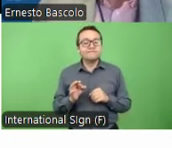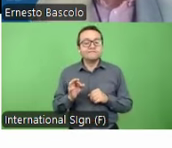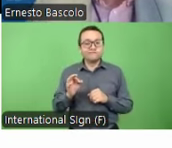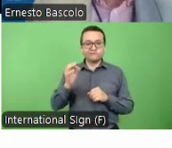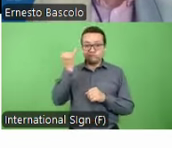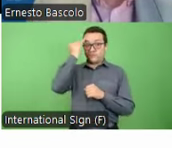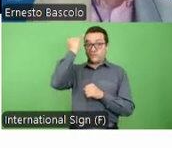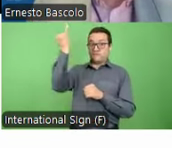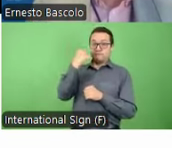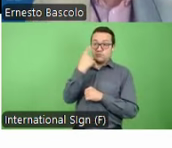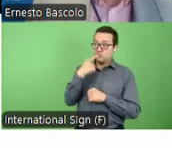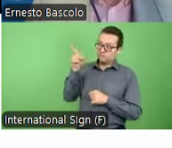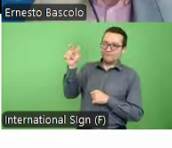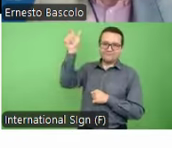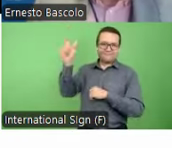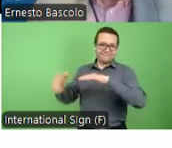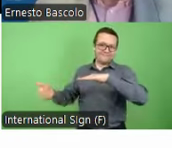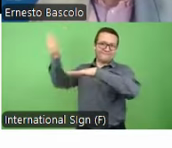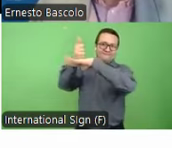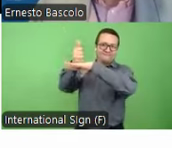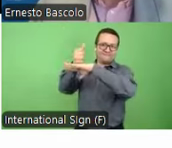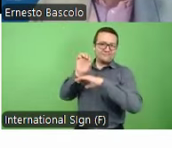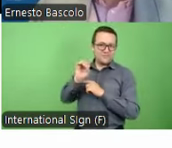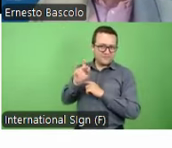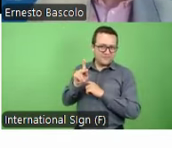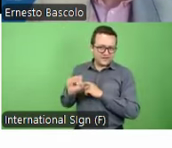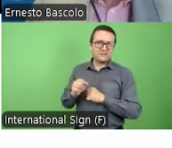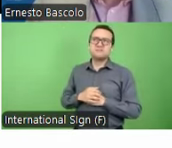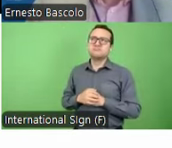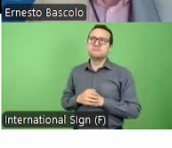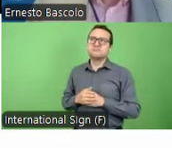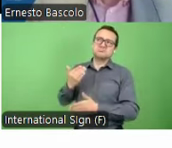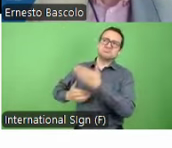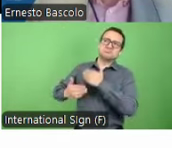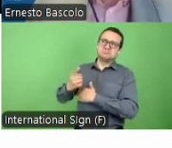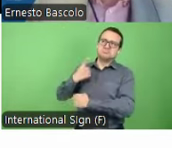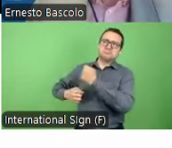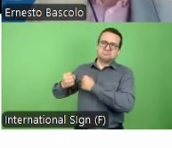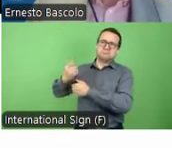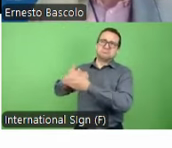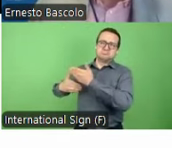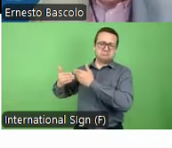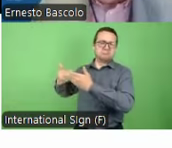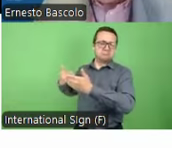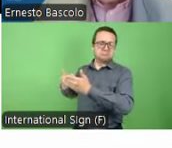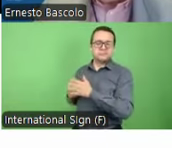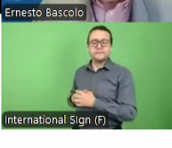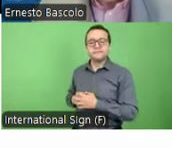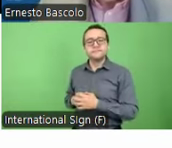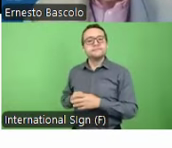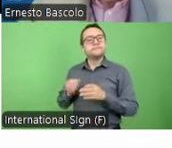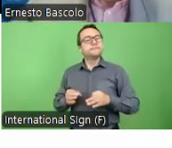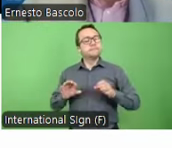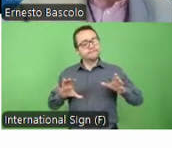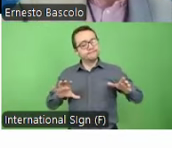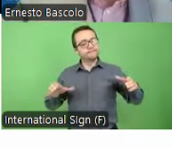fue clave. Esto l'initiative lo du estamos directeur remitiendo a hace été un año essentielle. atrás. En general, En nuestra général, de organización